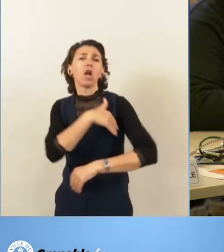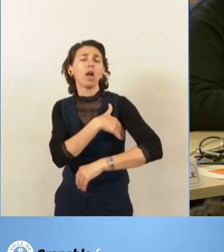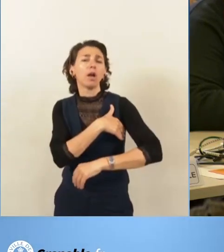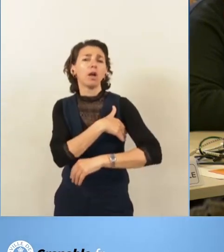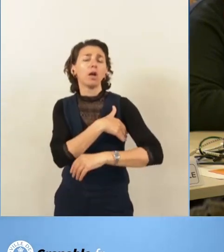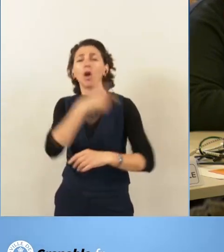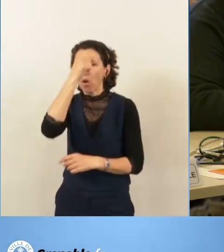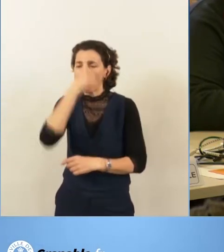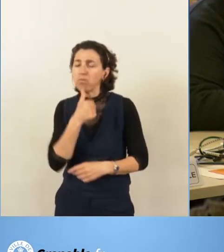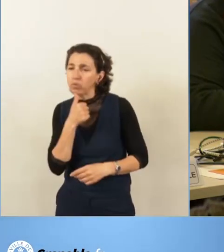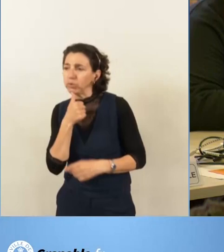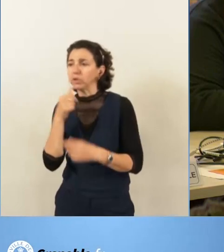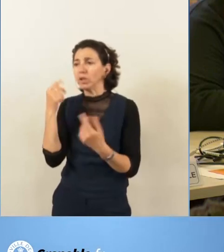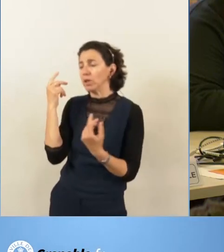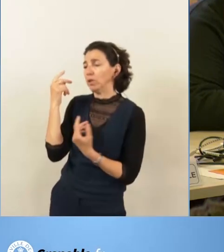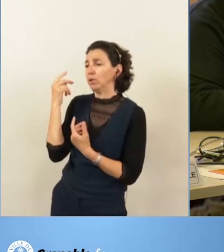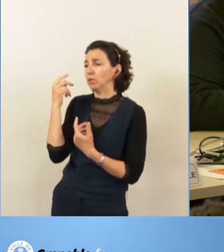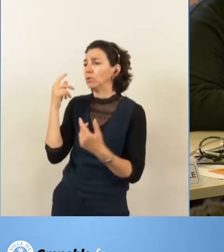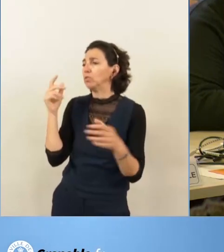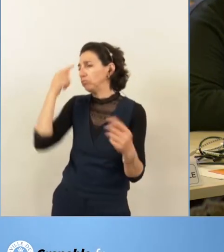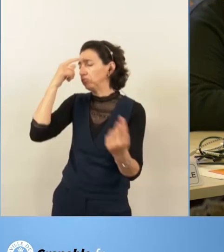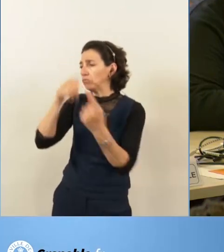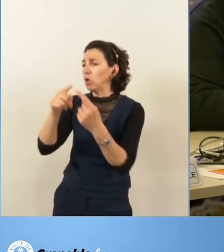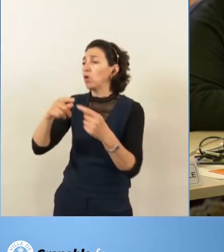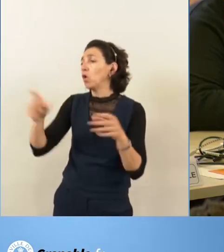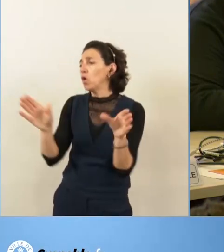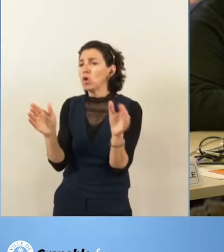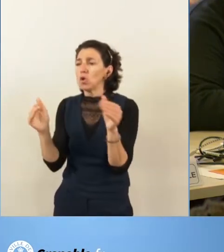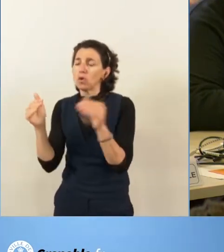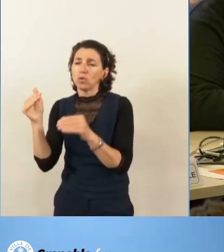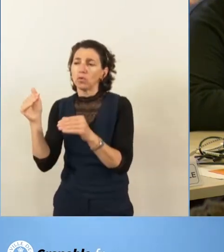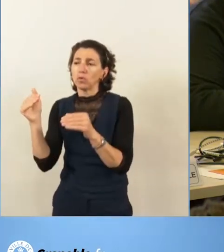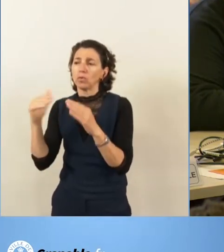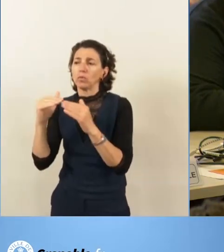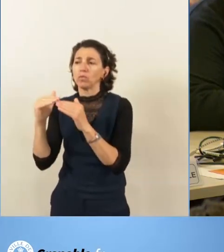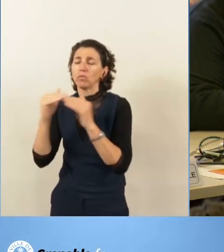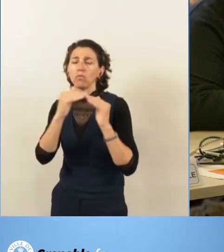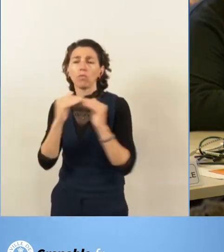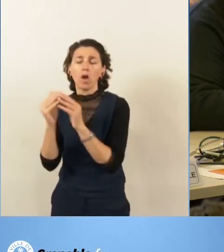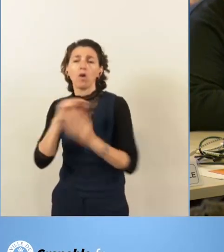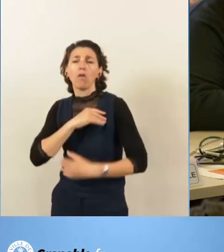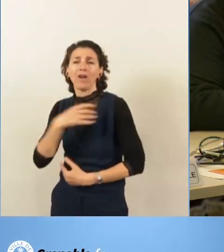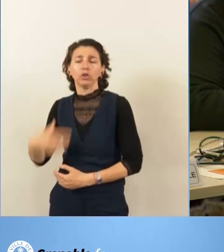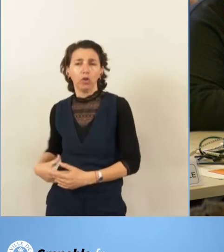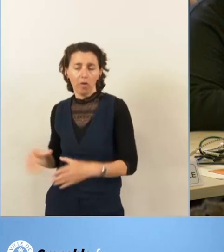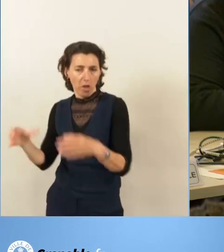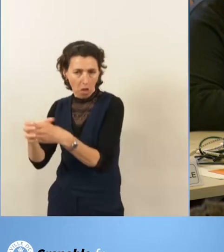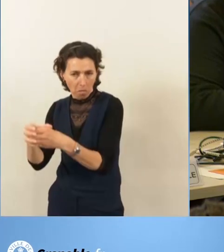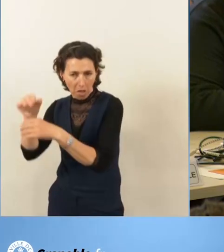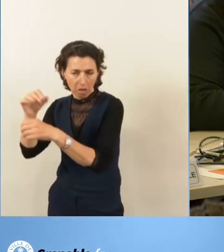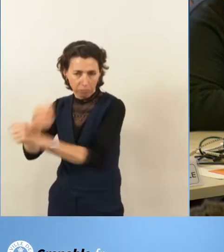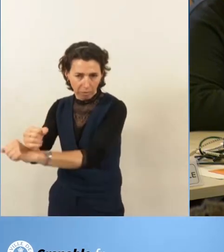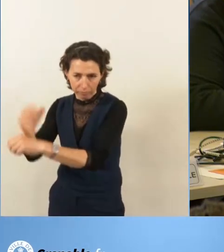ghetto de Varsovie quoi qu'il en soit tout cela nous prouve qu'il y a bien une volonté de continuer à travailler sur ces